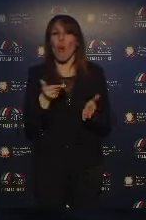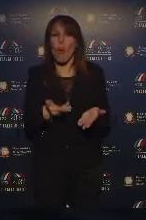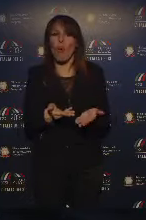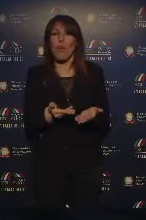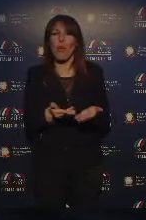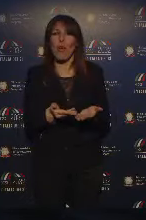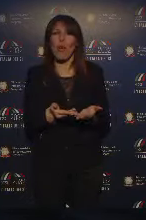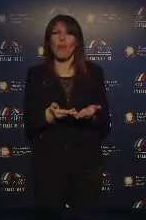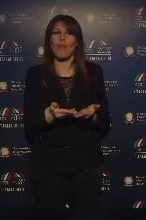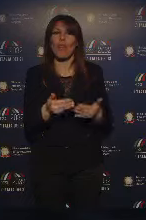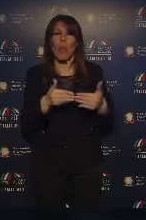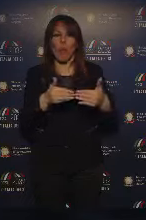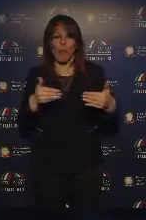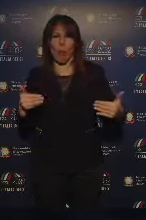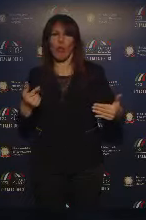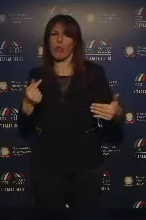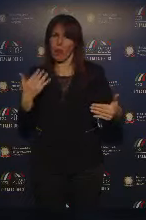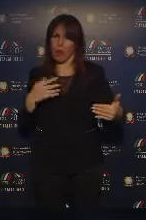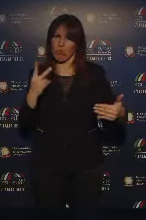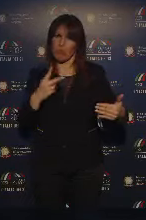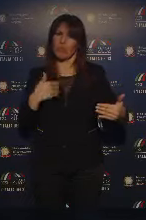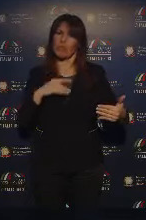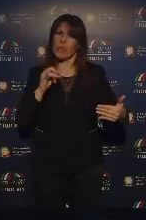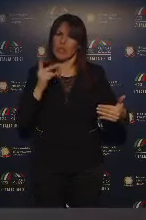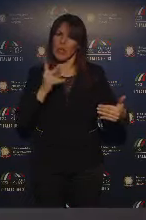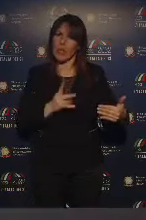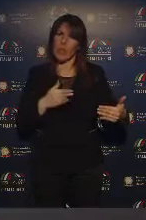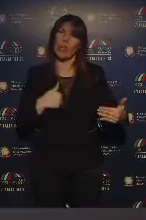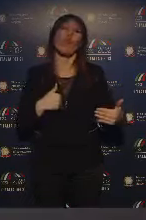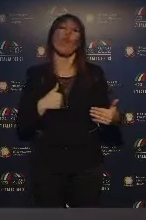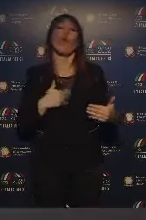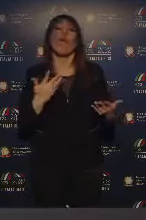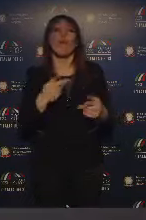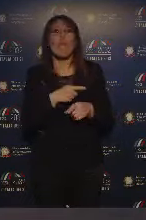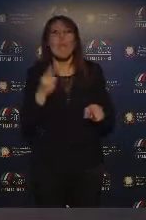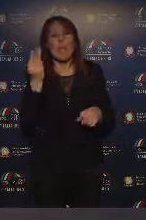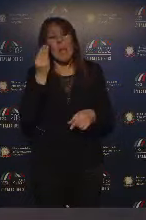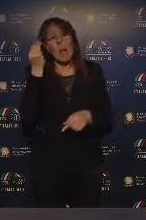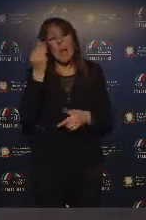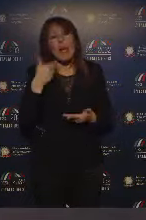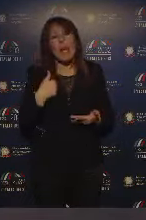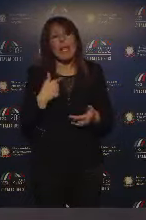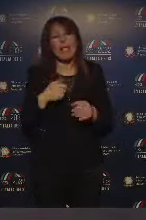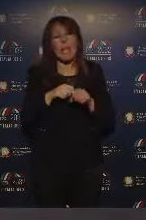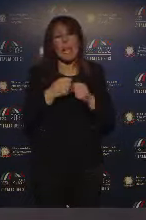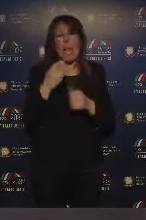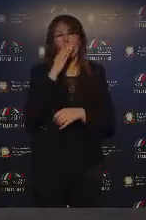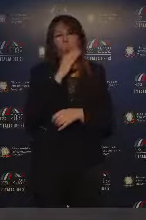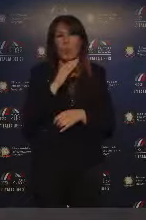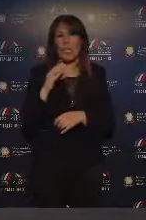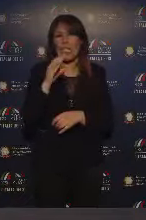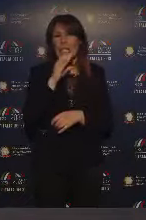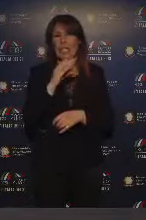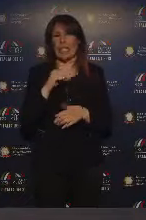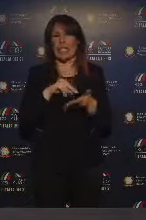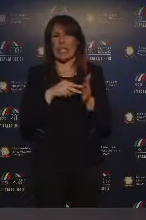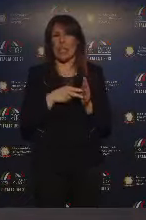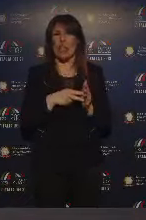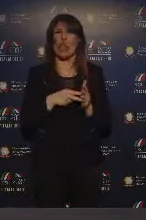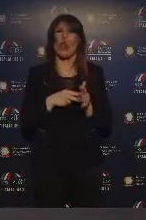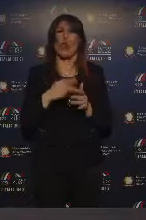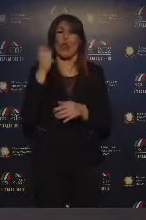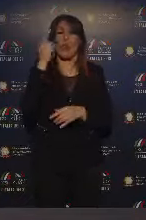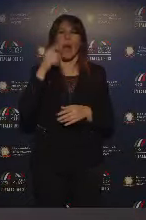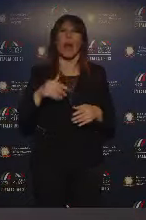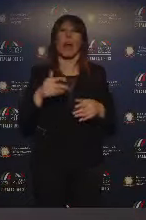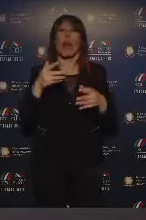il Mose è costato Sì Pensate solo ai Al di là del danno turistico del danno culturale La Basilica di San Marco il